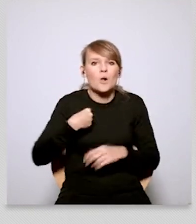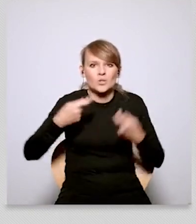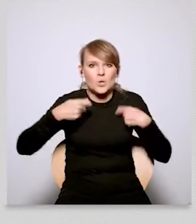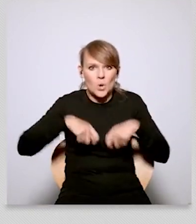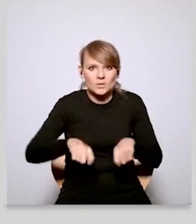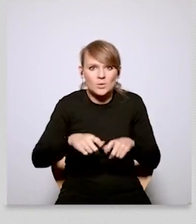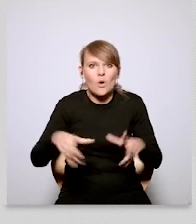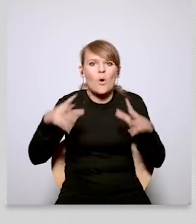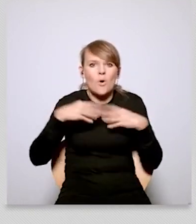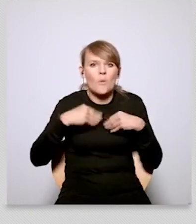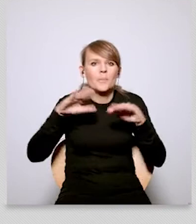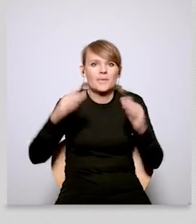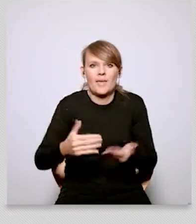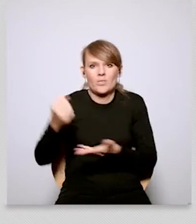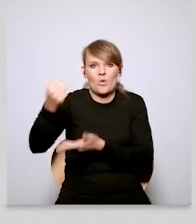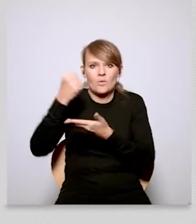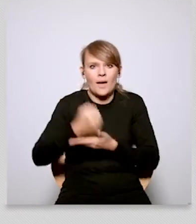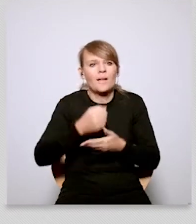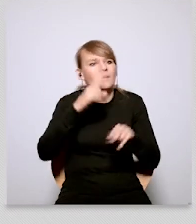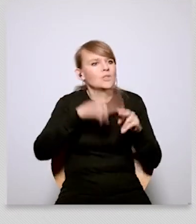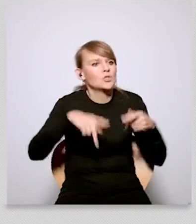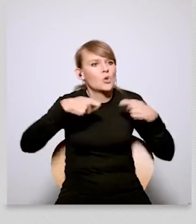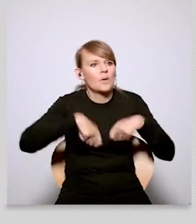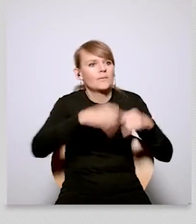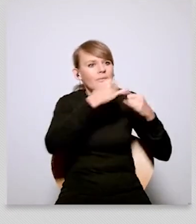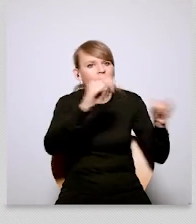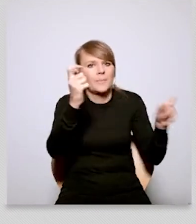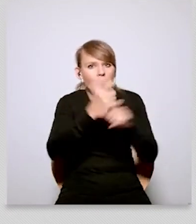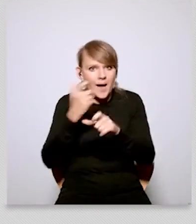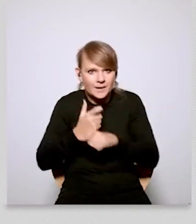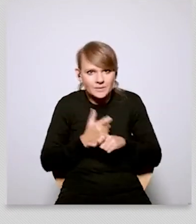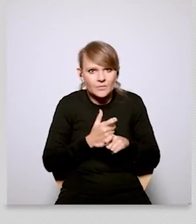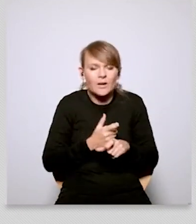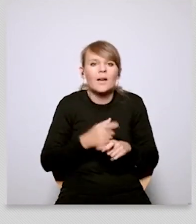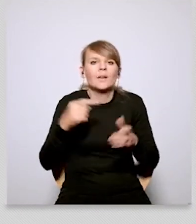otrzymują mniejsze dotacje niż rolnicy w innych krajach i w związku z tym to utrudnia ich